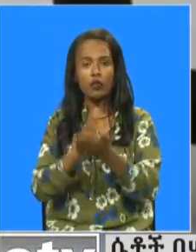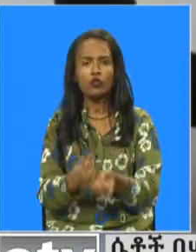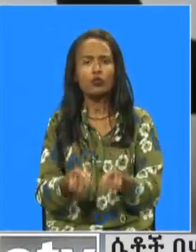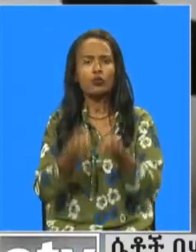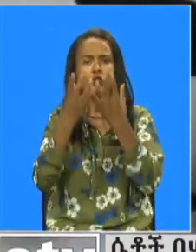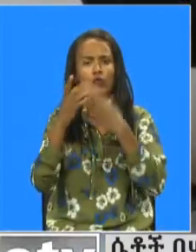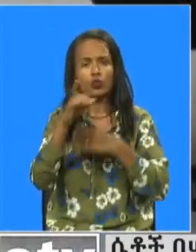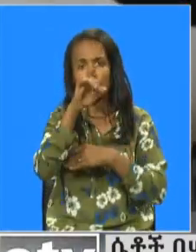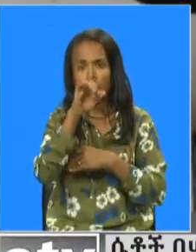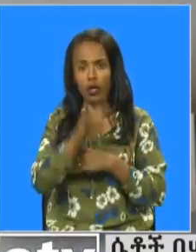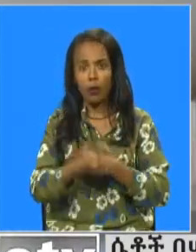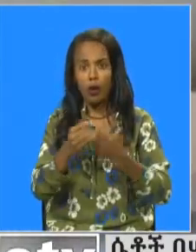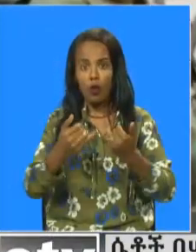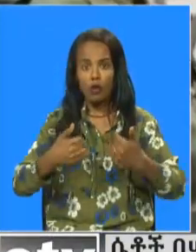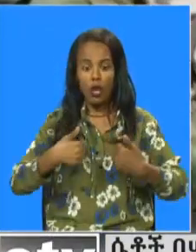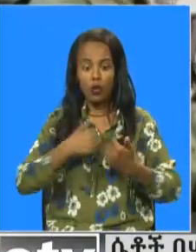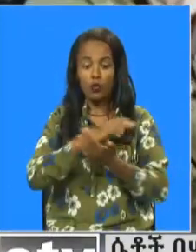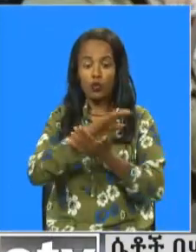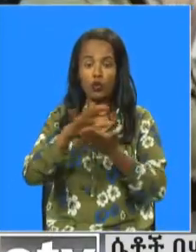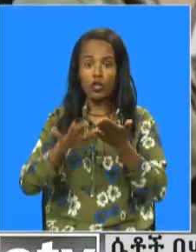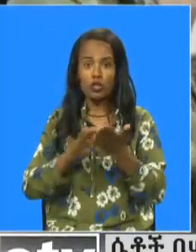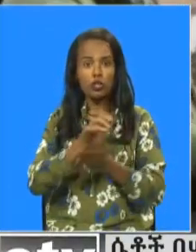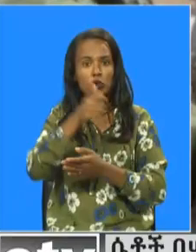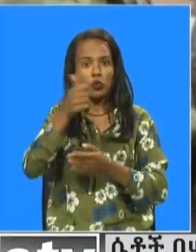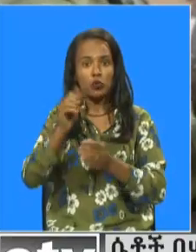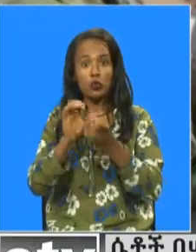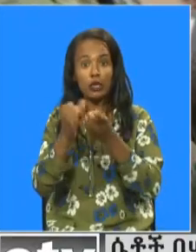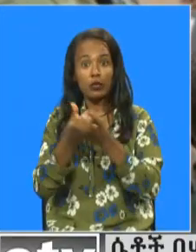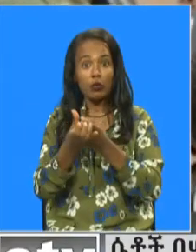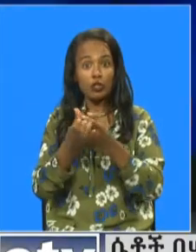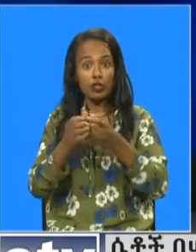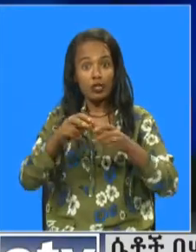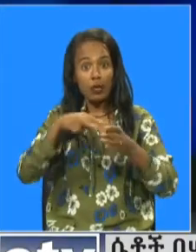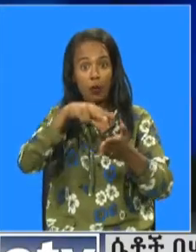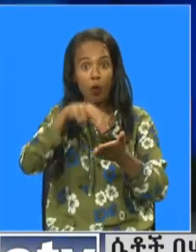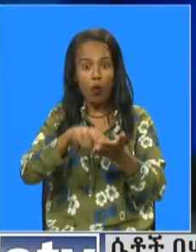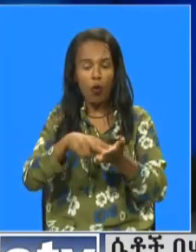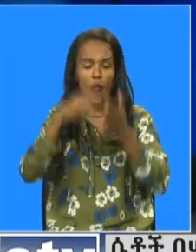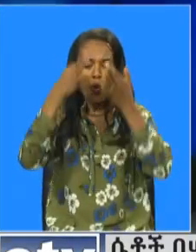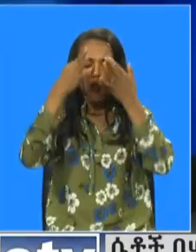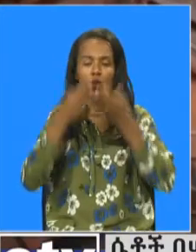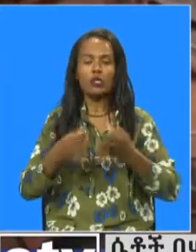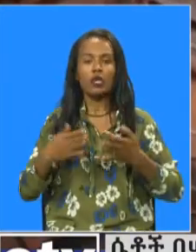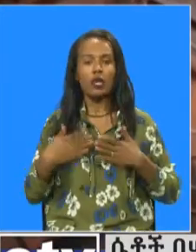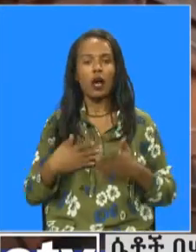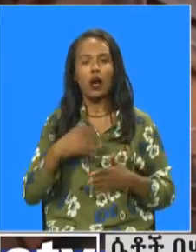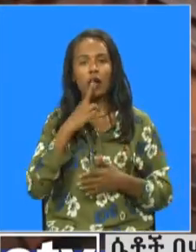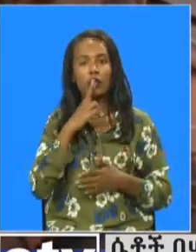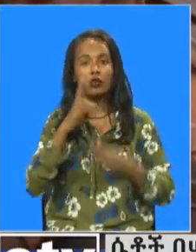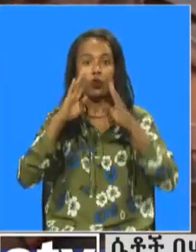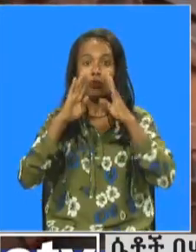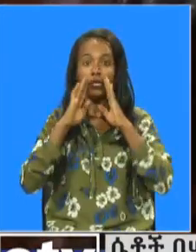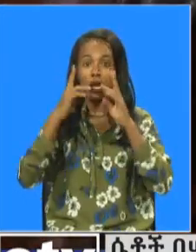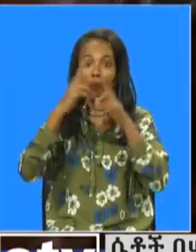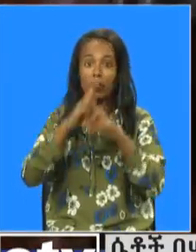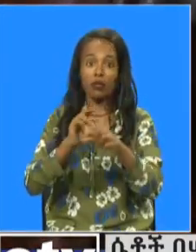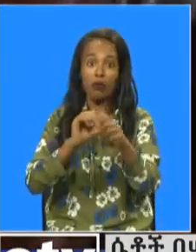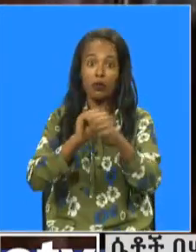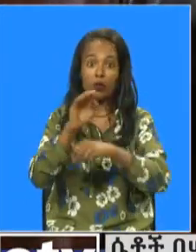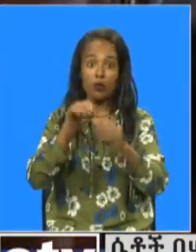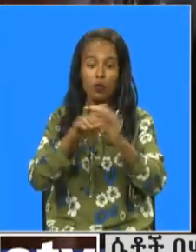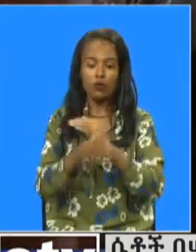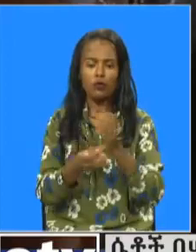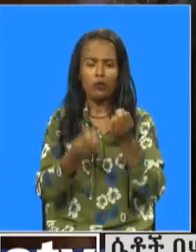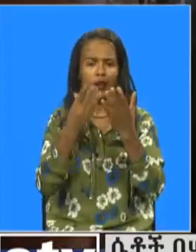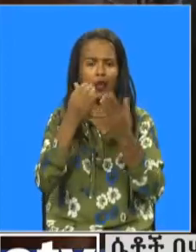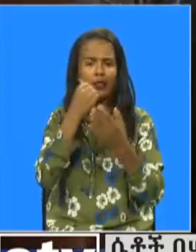ብዙ ሊሆን ይገባል። አሁን ያለውን ወረርሽኝም ሆነ ሌሎች ሁኔታዎችን ለመቋቋም ወሳኝ አካል ናቸው። በሰላም ማስከበር ተልእኮ ውስጥ